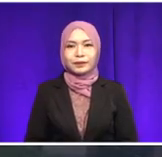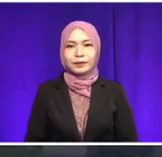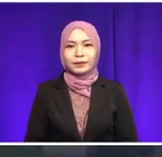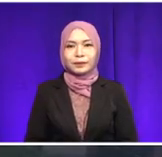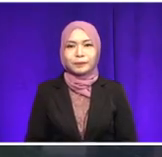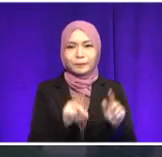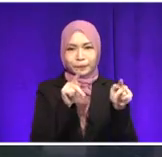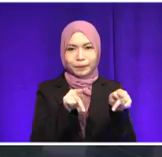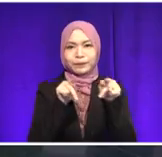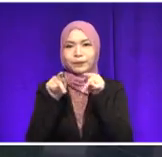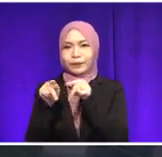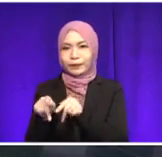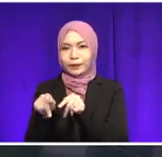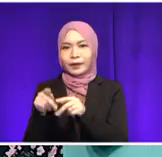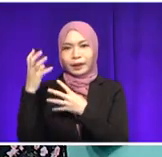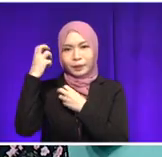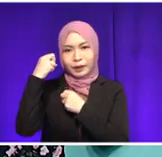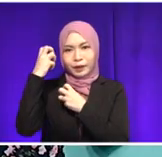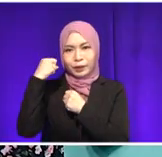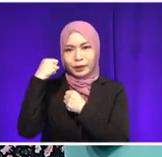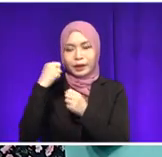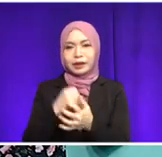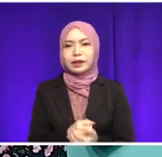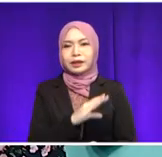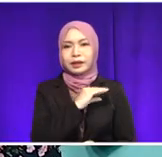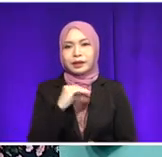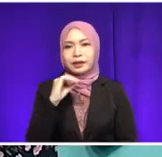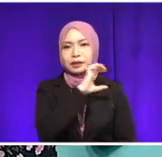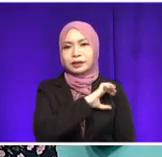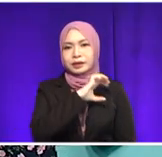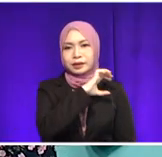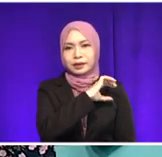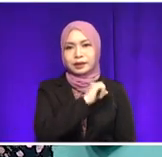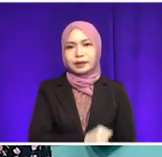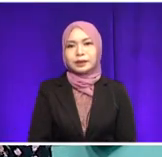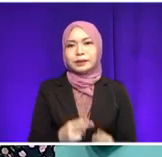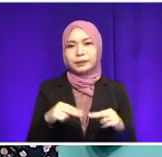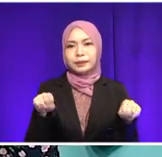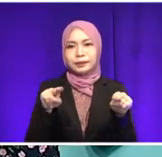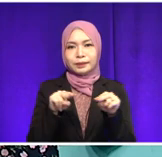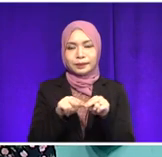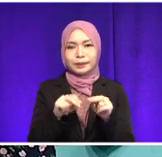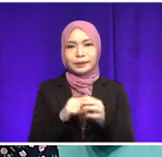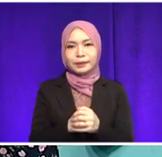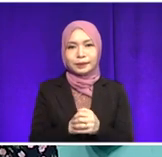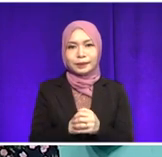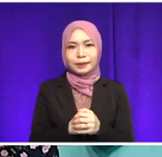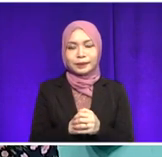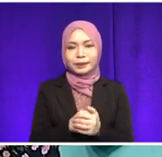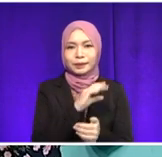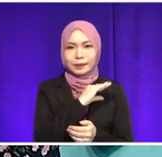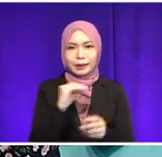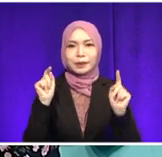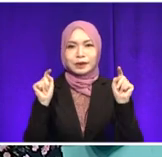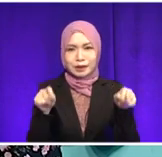pindahkan maklumat ataupun ciri-ciri Fatimah utama yang telah kita penyatakan pernyataan masalah yang kita perlu